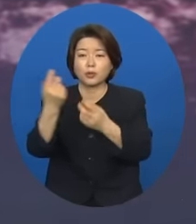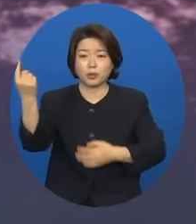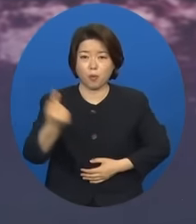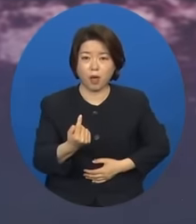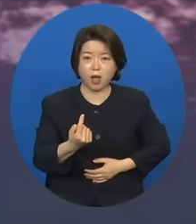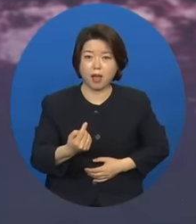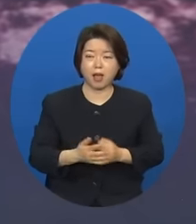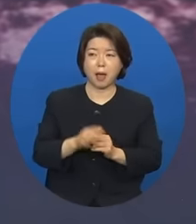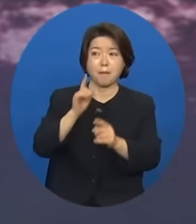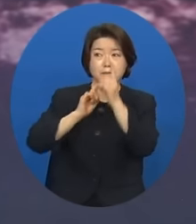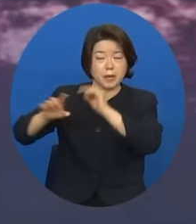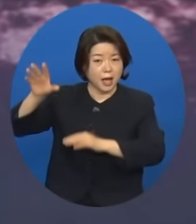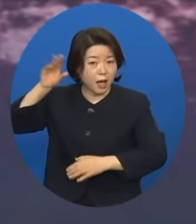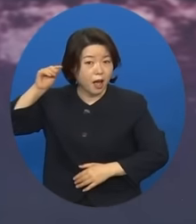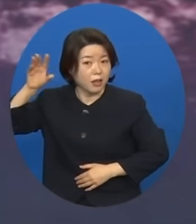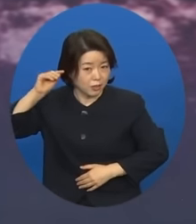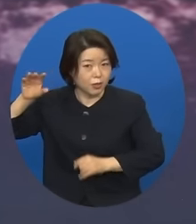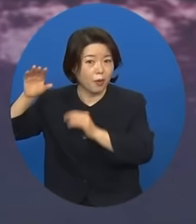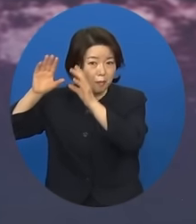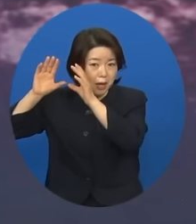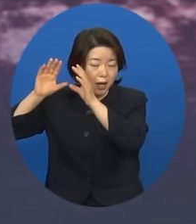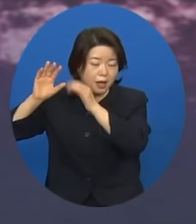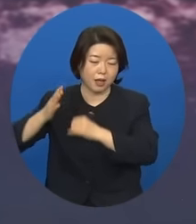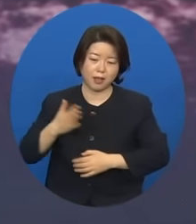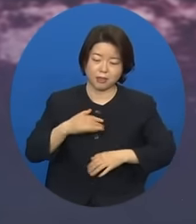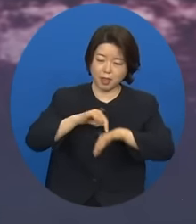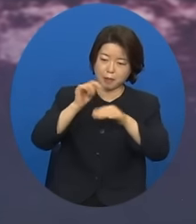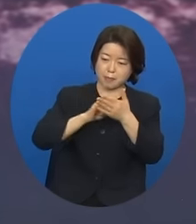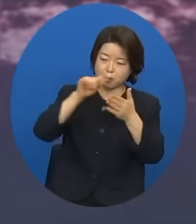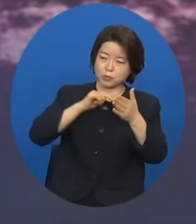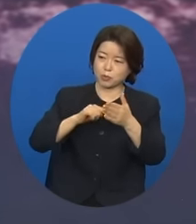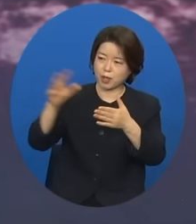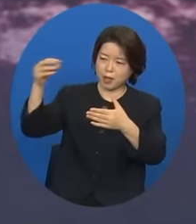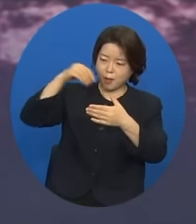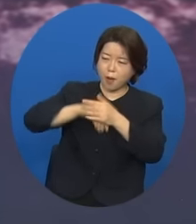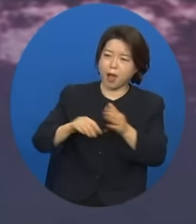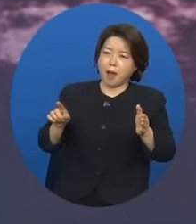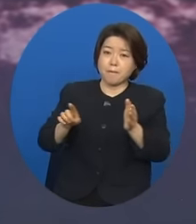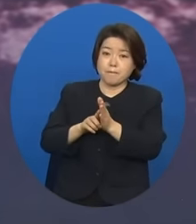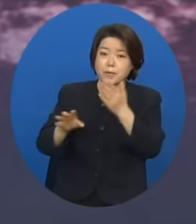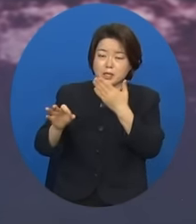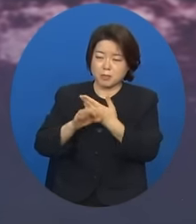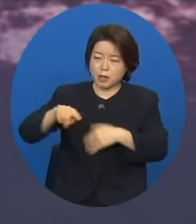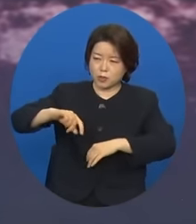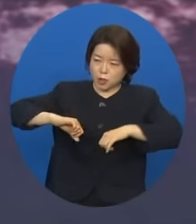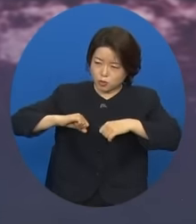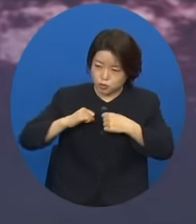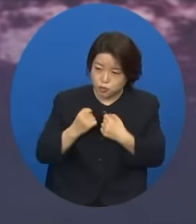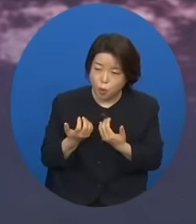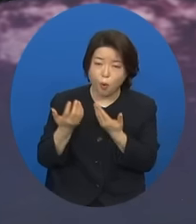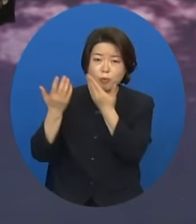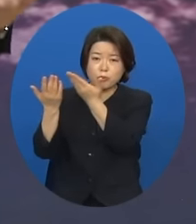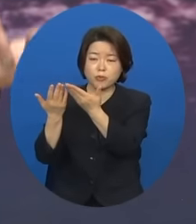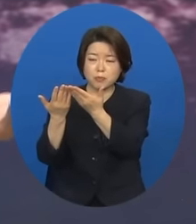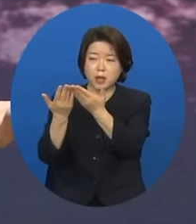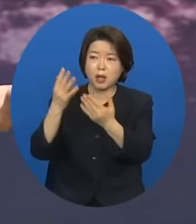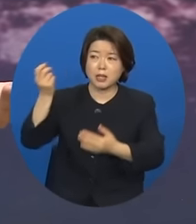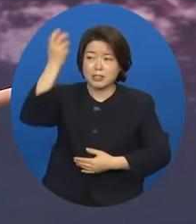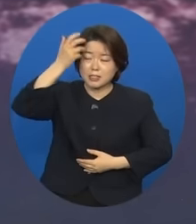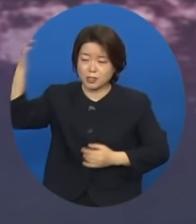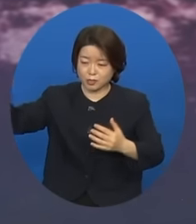들으면서 그 말씀을 우리의 신령 가운데 믿을 때에 그리고 그 말씀 그대로 순종하게 됐을 때에 성령이 그들 가운데